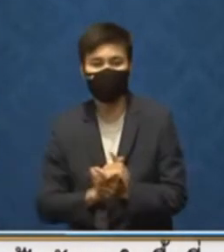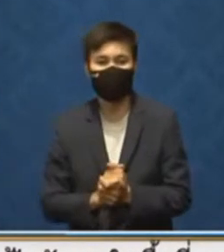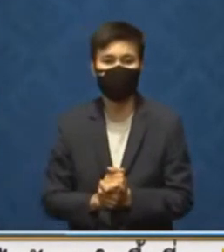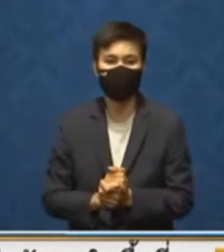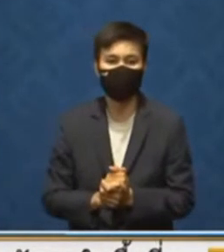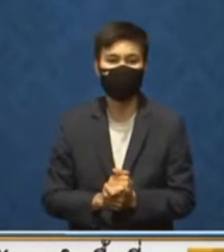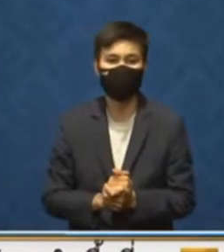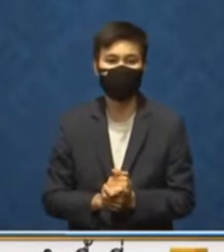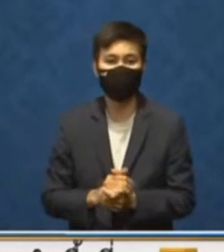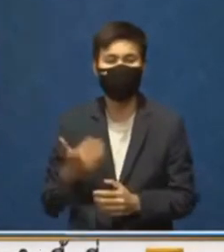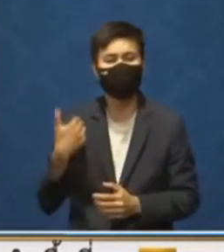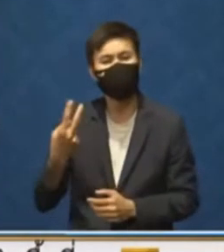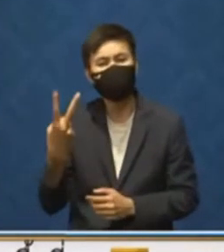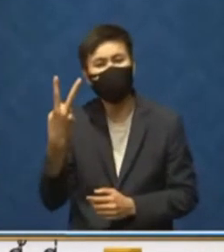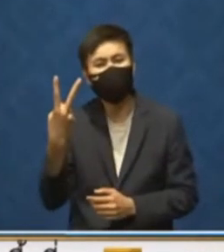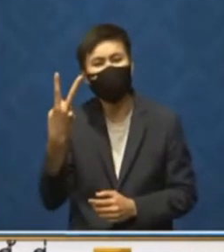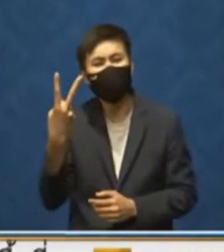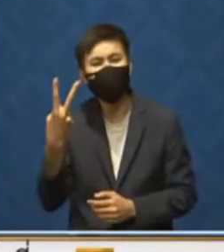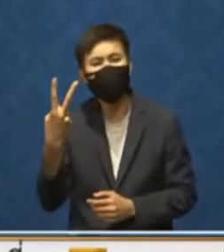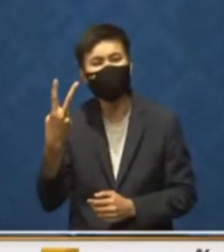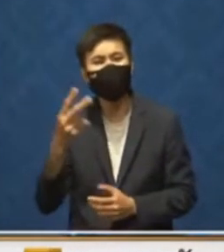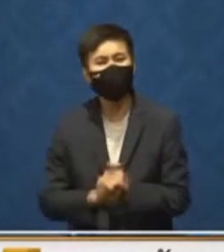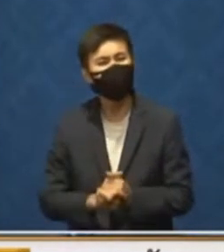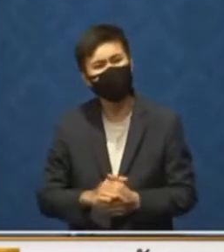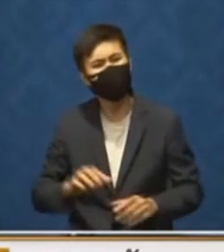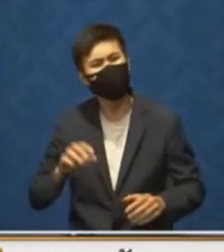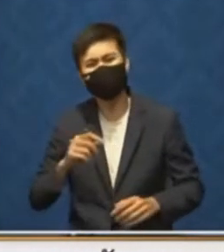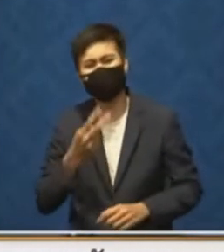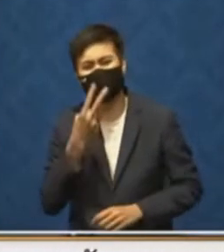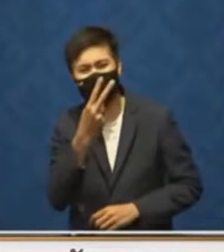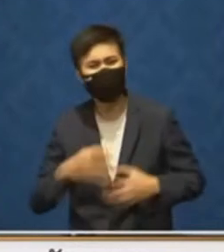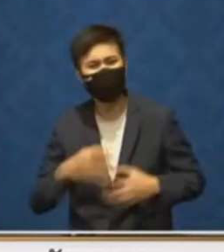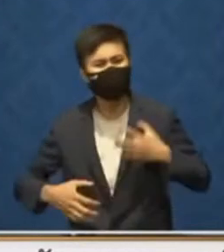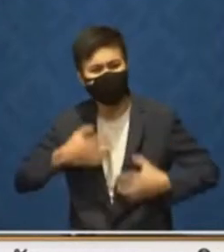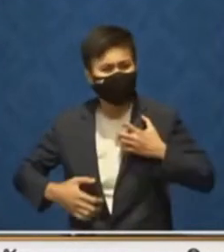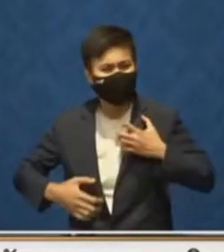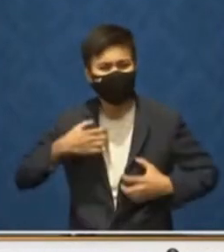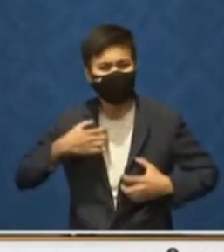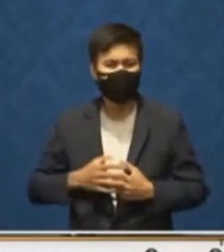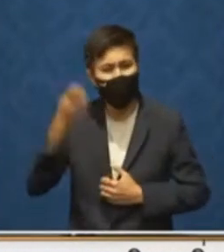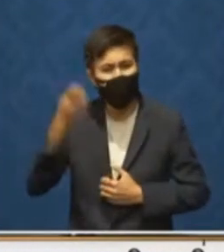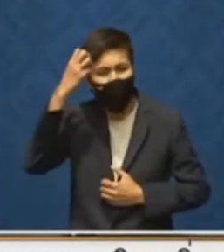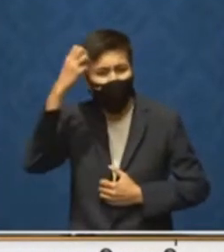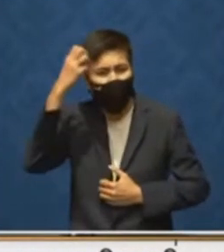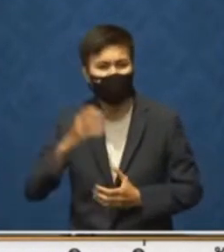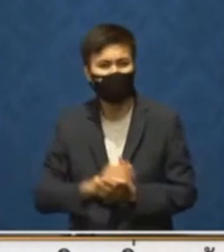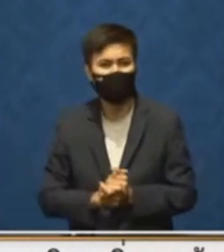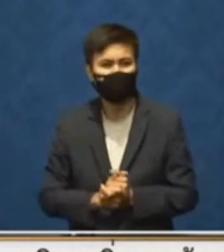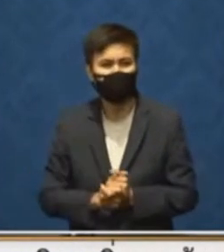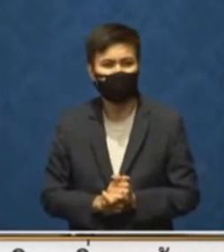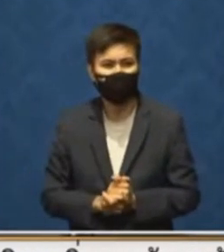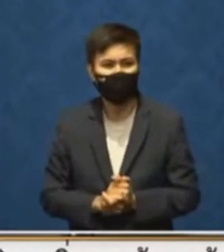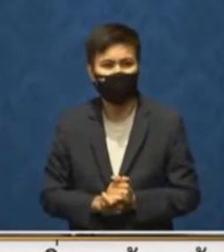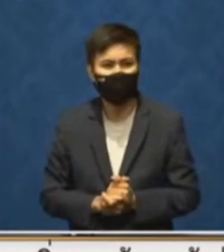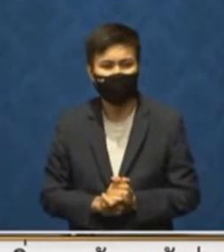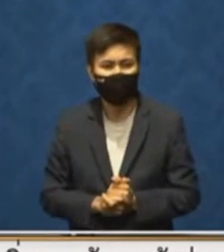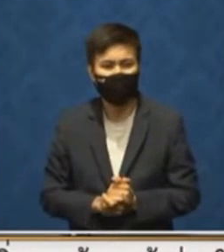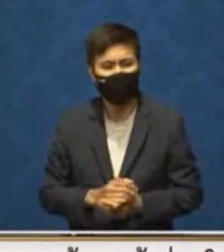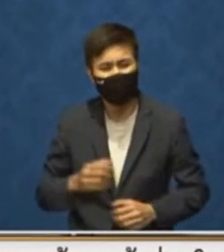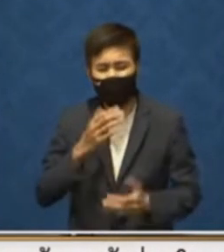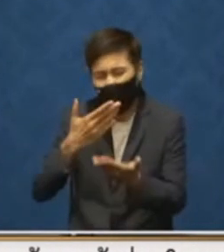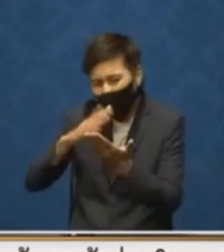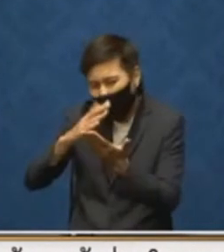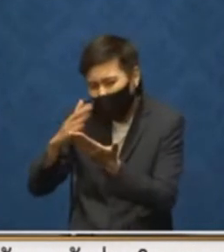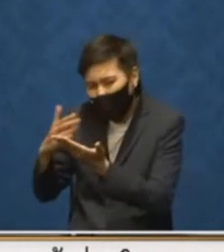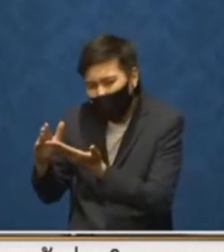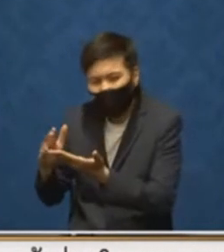มา 2ตัวเดียวมันน่าโมโหมากมันเท่ากันอะไรรู้ไหมครับก็เลยอีเขาเรียกว่าดึงขนหน้าแข้งมา 1เส้นฉันเป็นร้อยชิ้นแบ่งไป